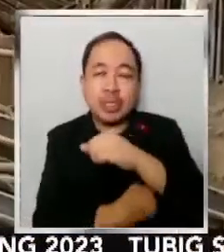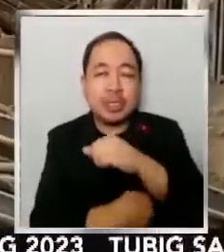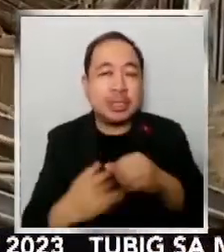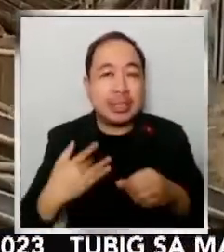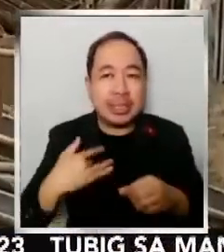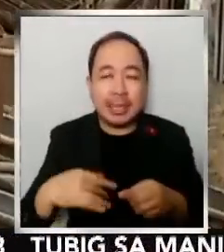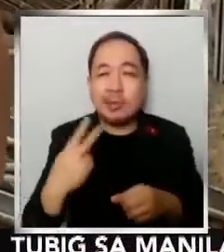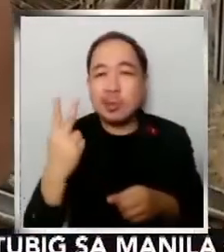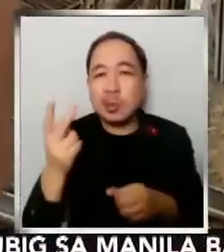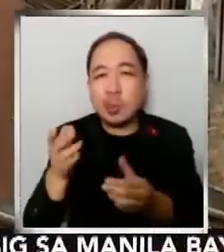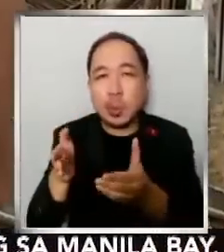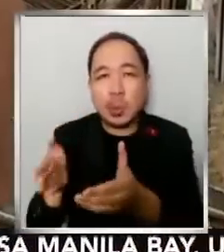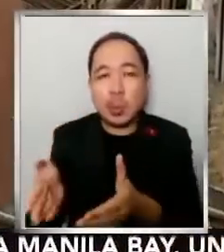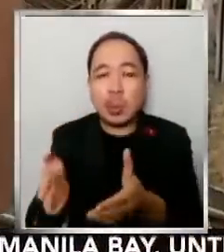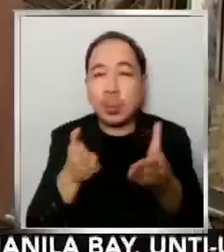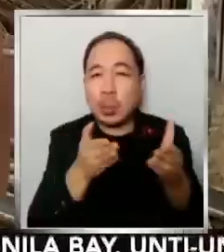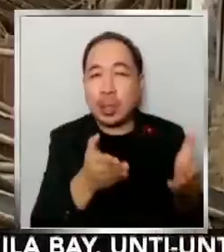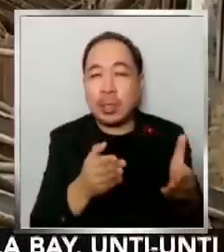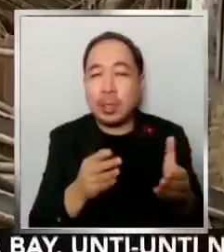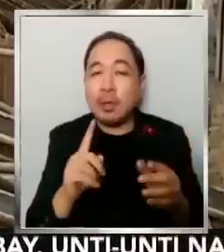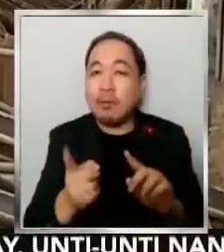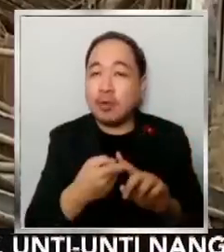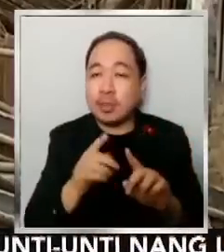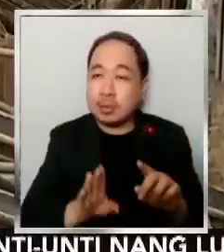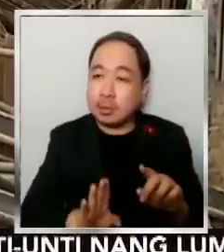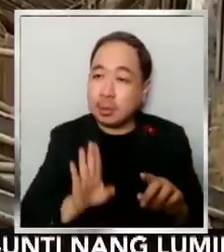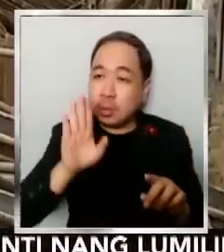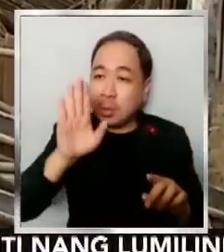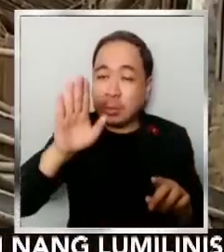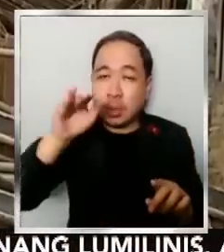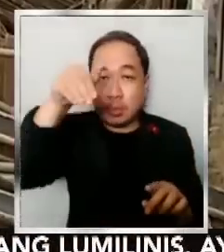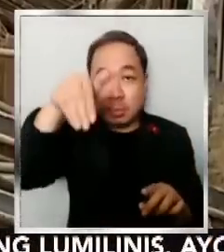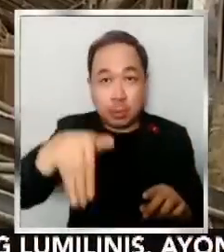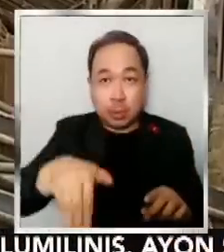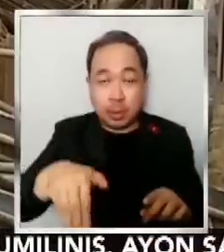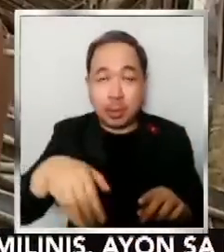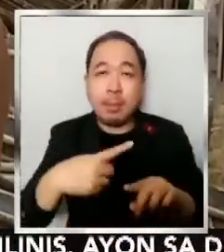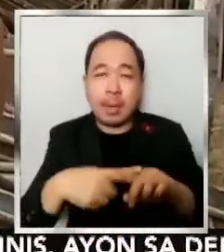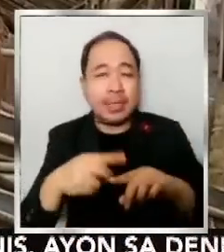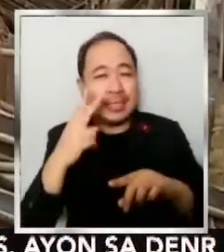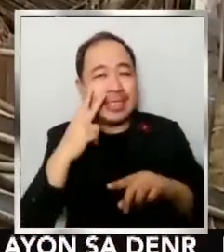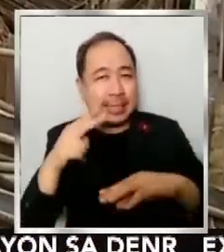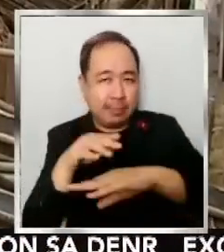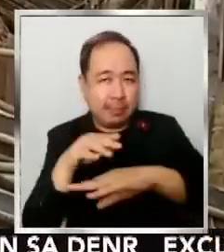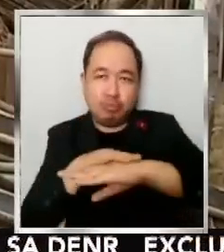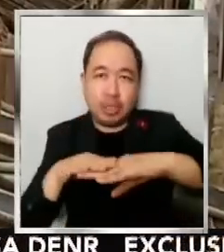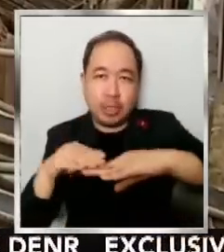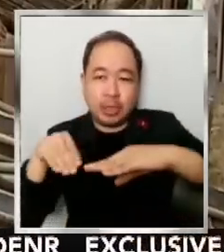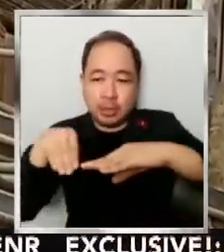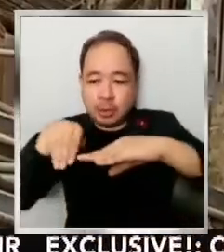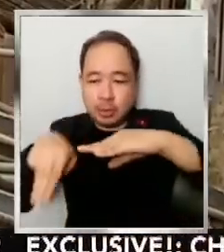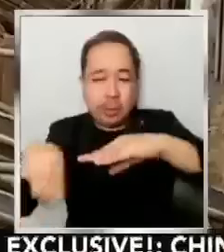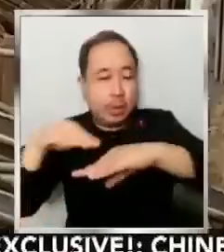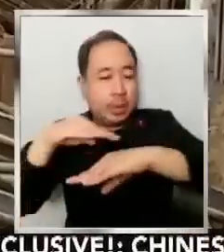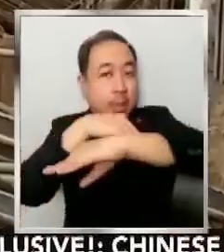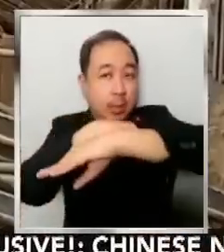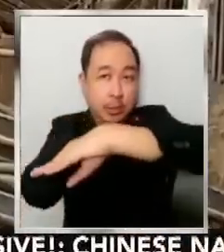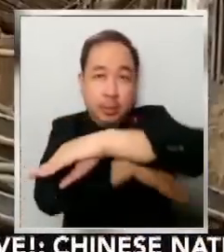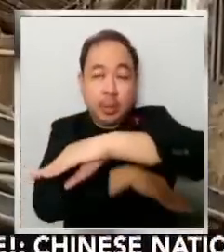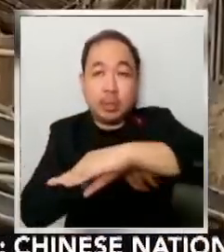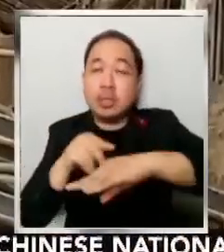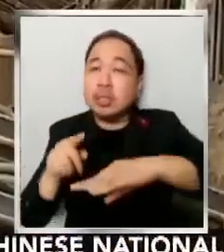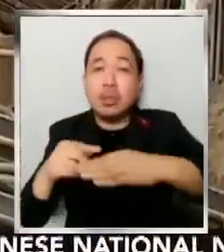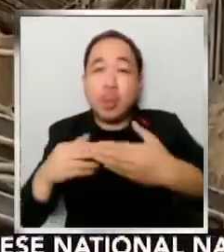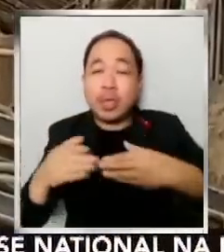yung paakyat, tsaka yung pababa, tsaka yung mismong main bridge sa gitna. Ang design niyan, theoretically, ano't anuman yung mangyari dito